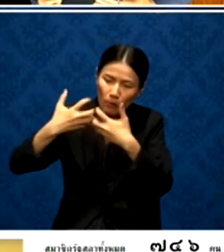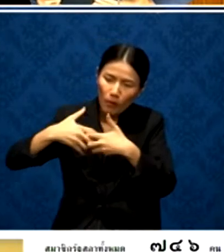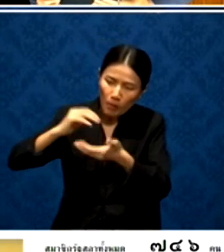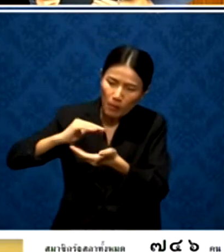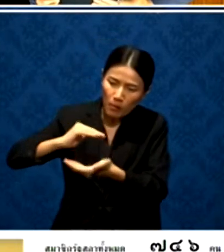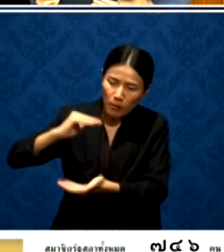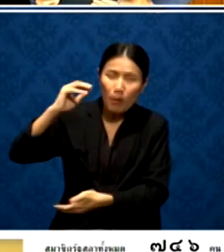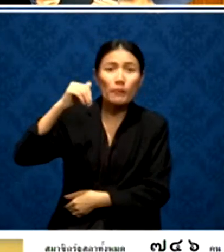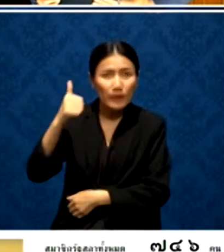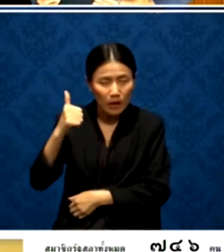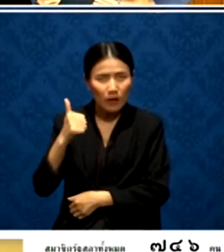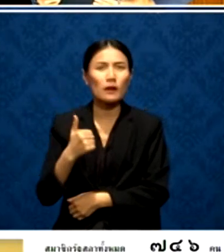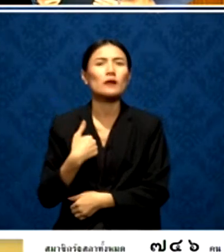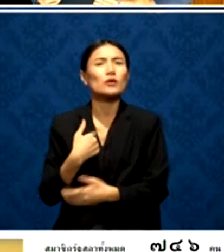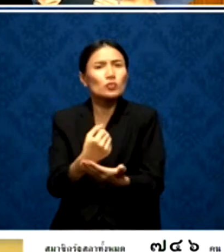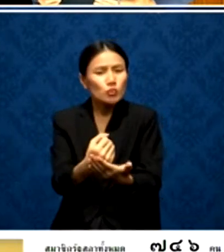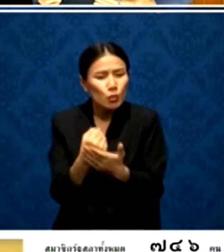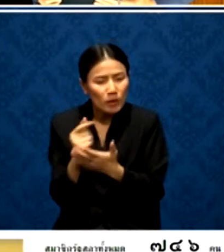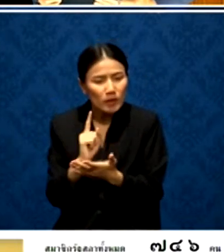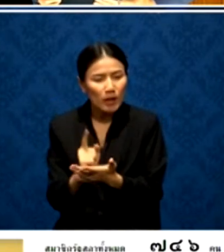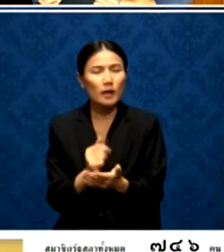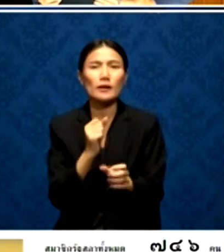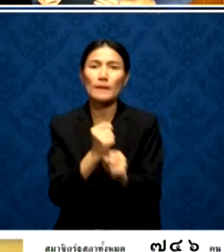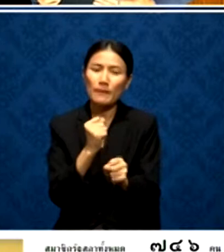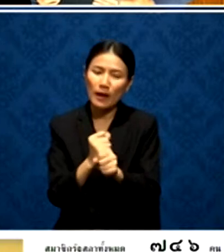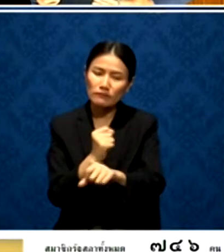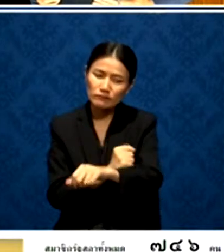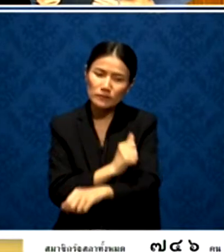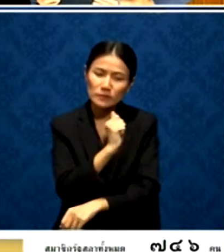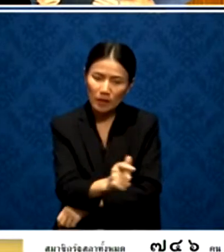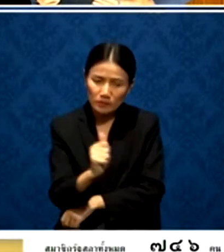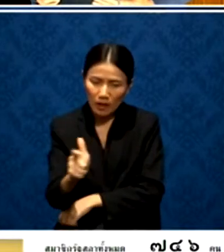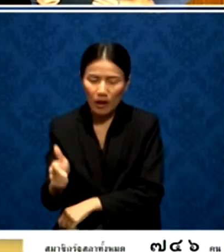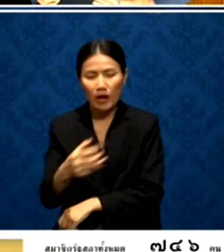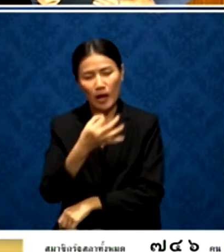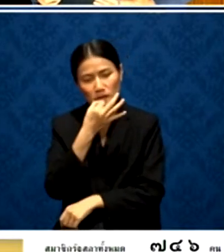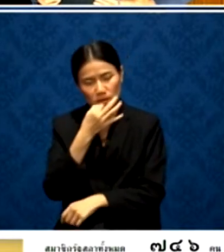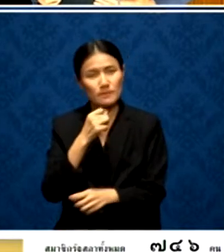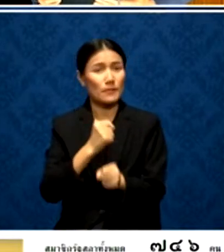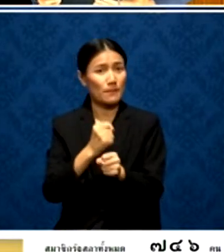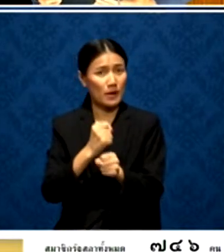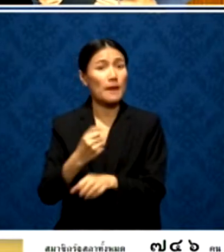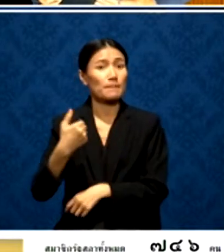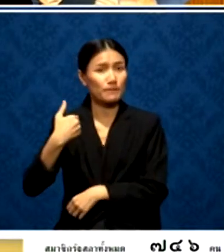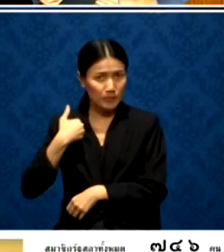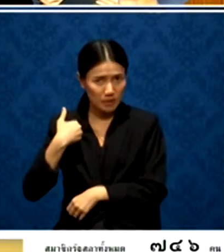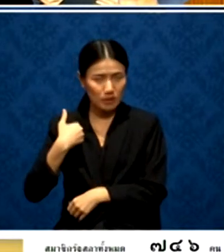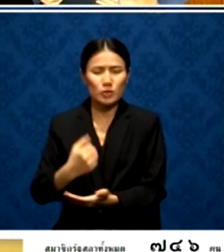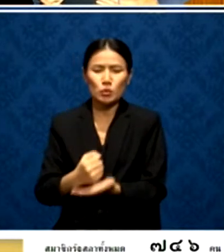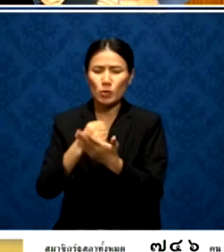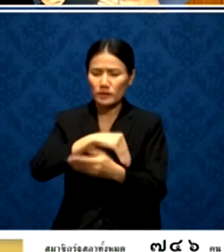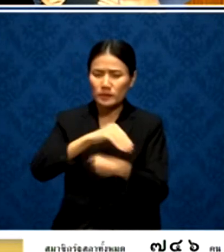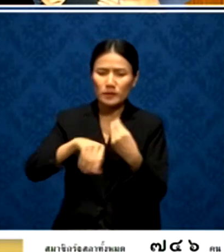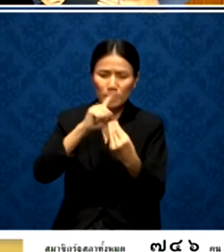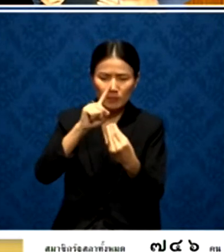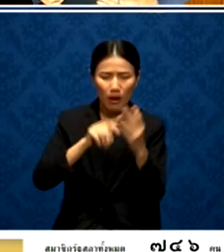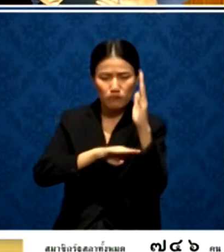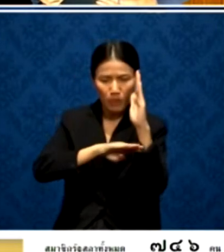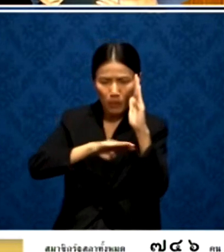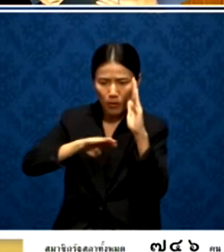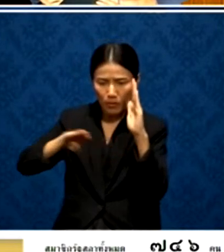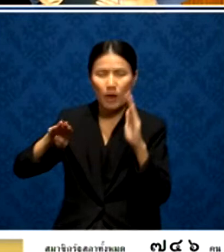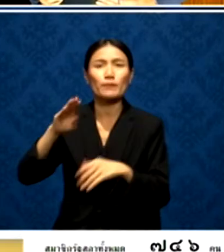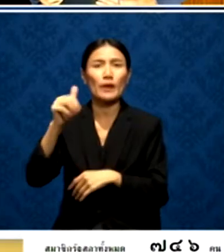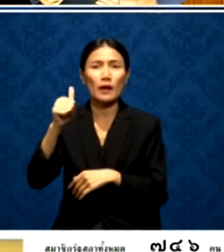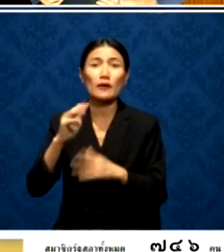างงานสร้างอาชีพและเกิดการหมุนเวียนของกิจกรรมทางเศรษฐกิจอีกหลายรอบรัฐบาลเอง